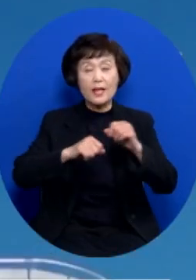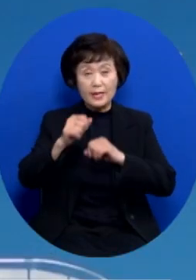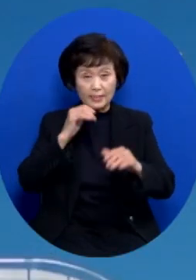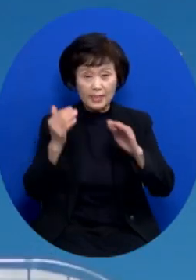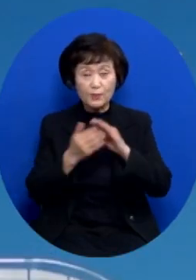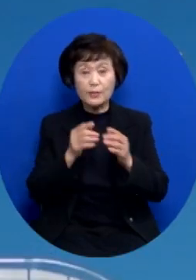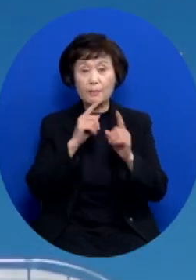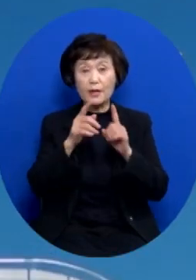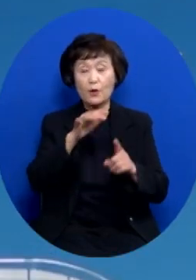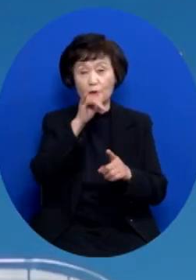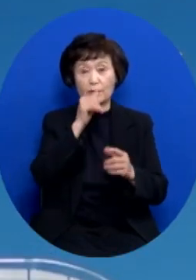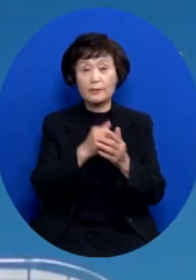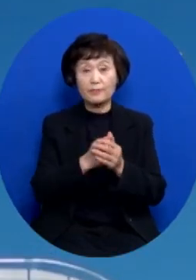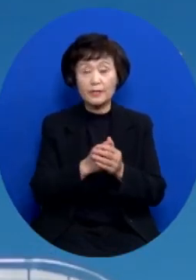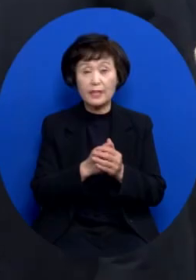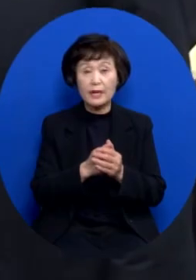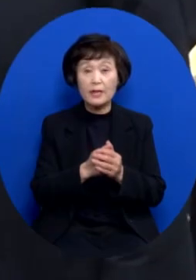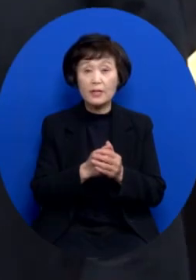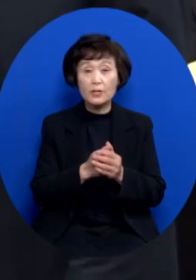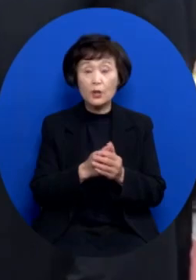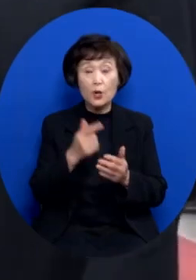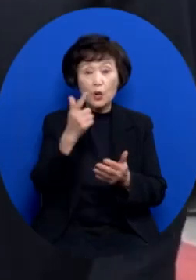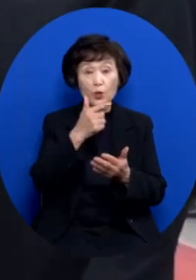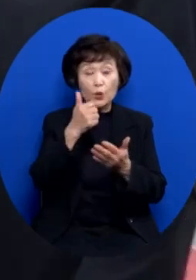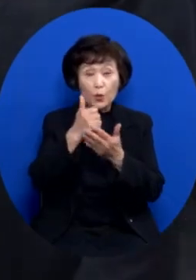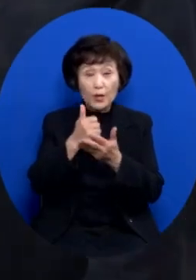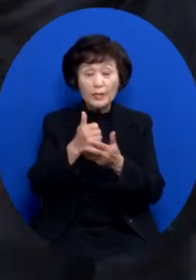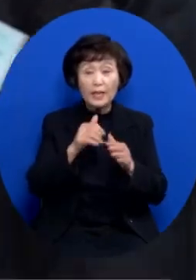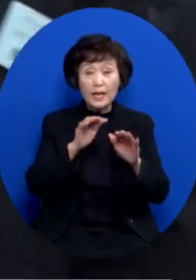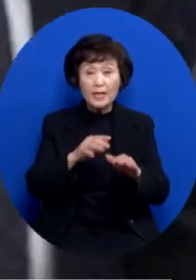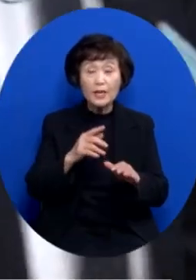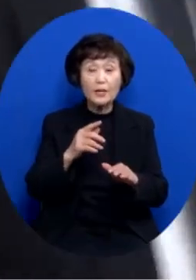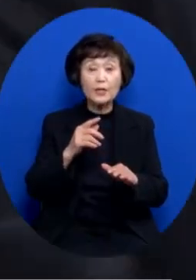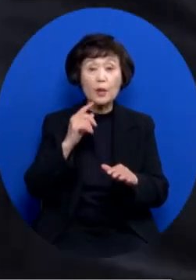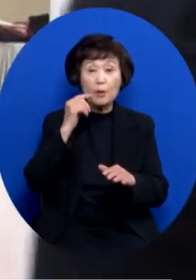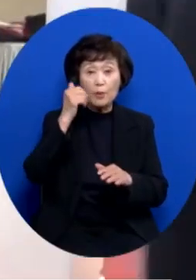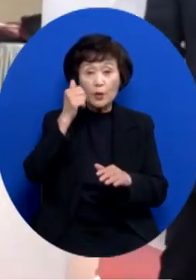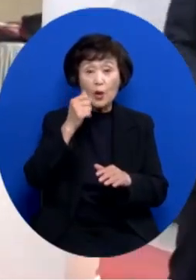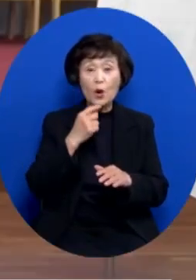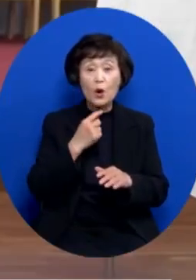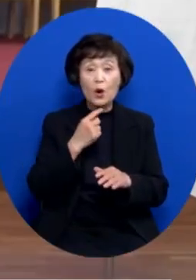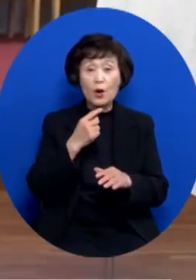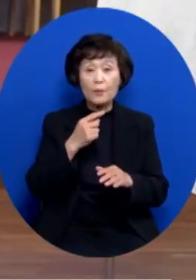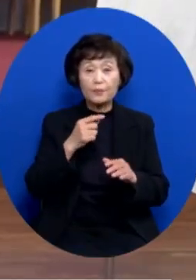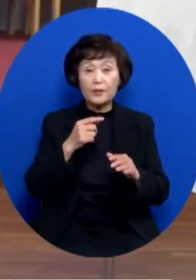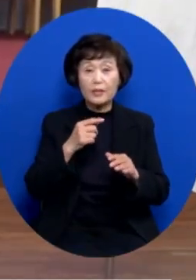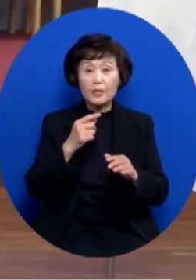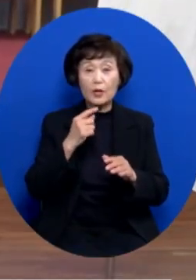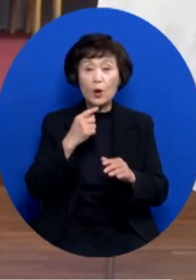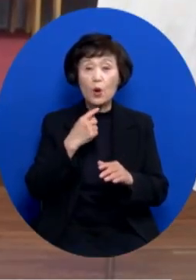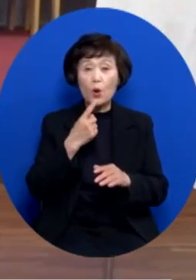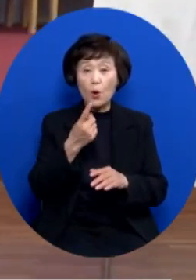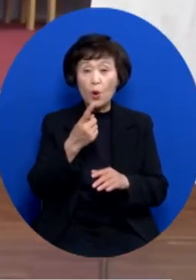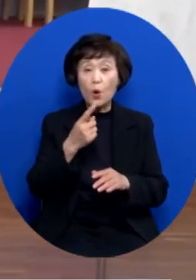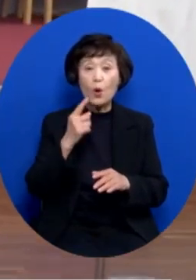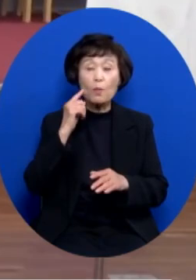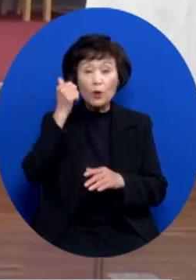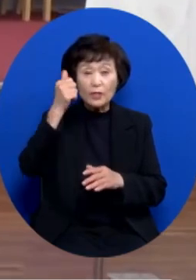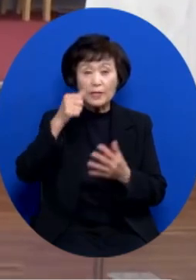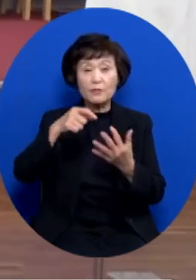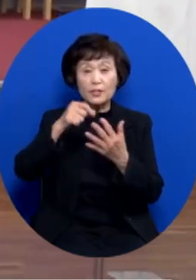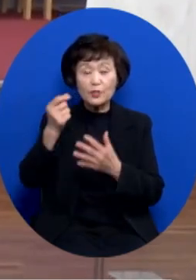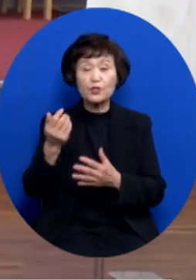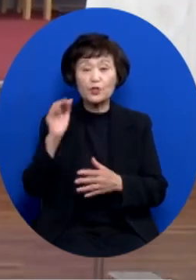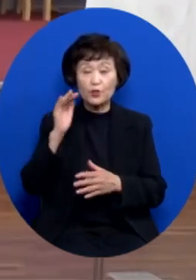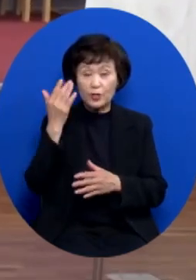이어진 정기총회에선 신임 노회장의 현 본회장 방석교회 오덕수 목사가 박수로 추대되었고 본회장은